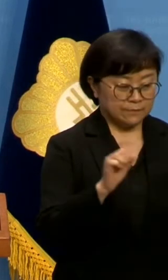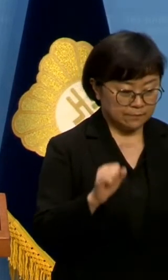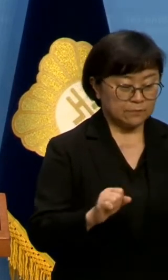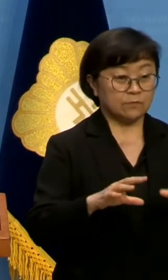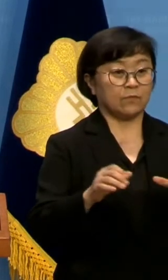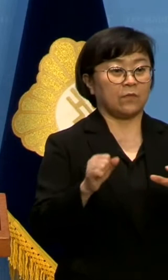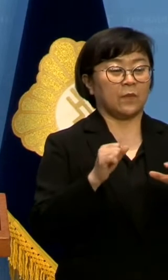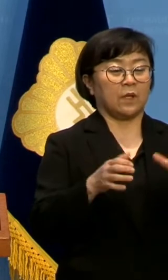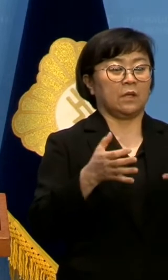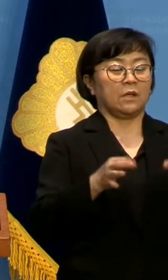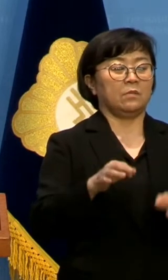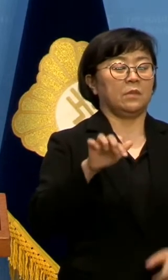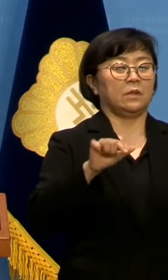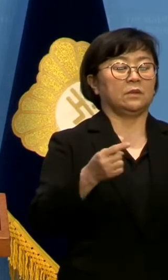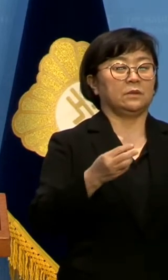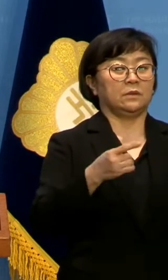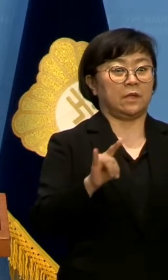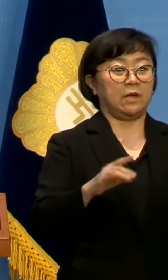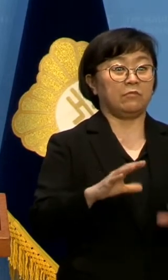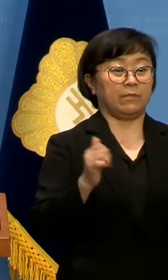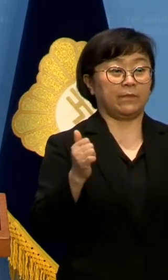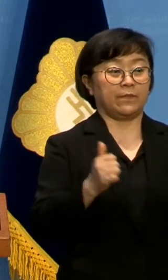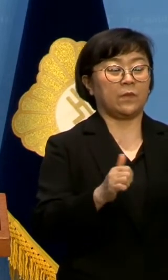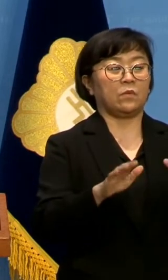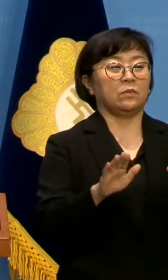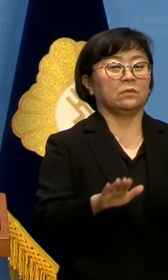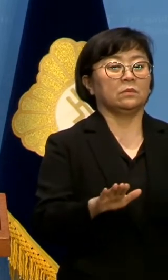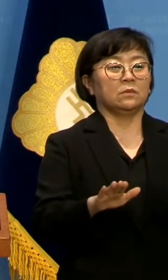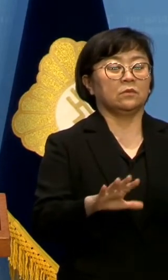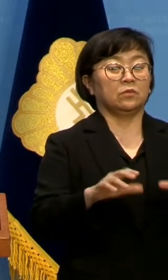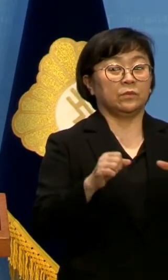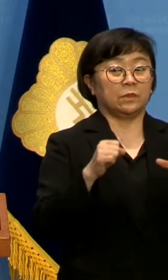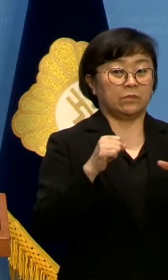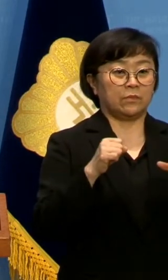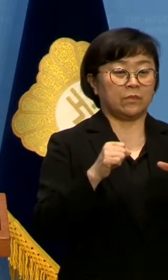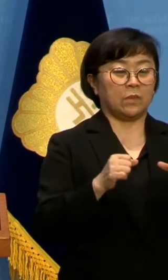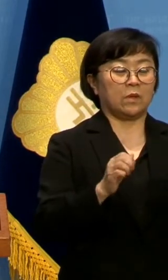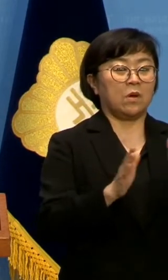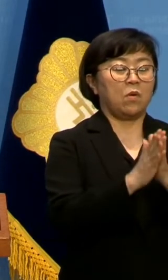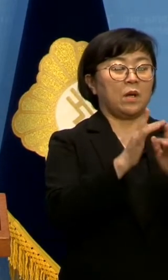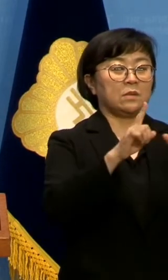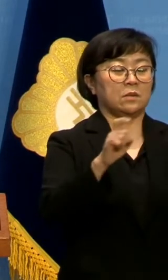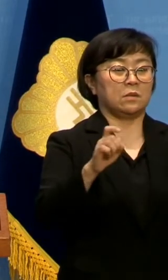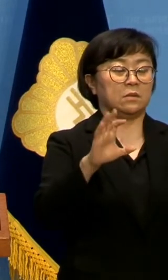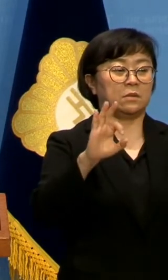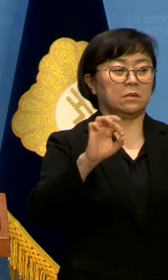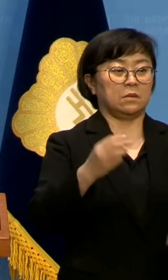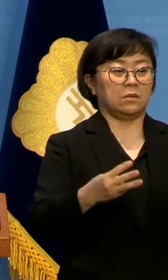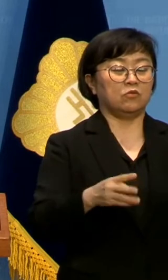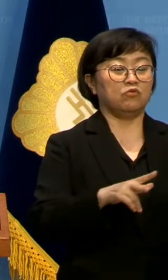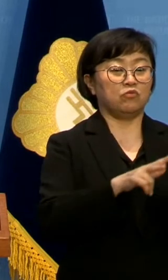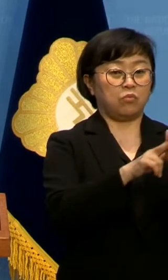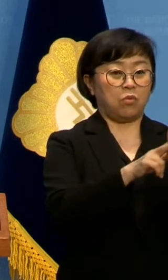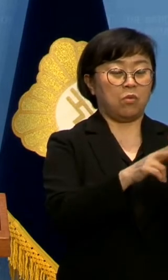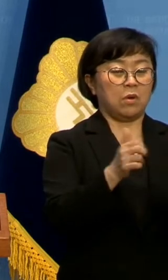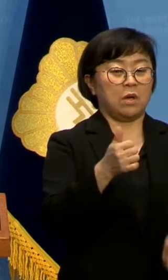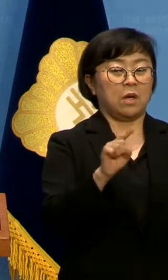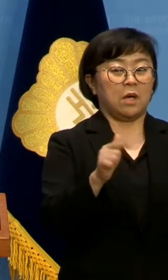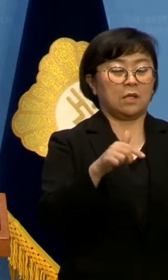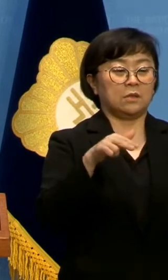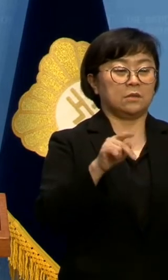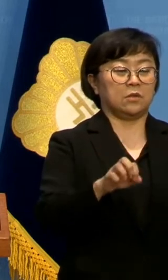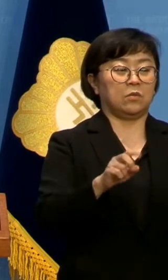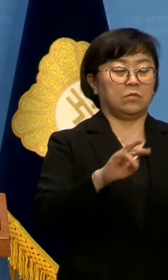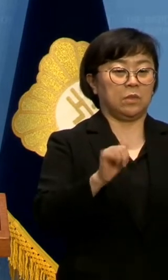안녕하십니까. 국민의힘 김근태 의원입니다. 오늘 국민의힘 화성을 후보 한정민